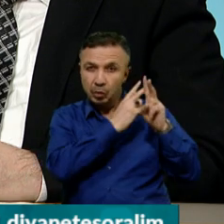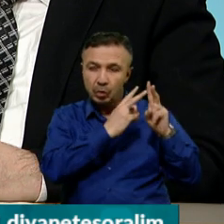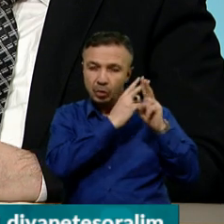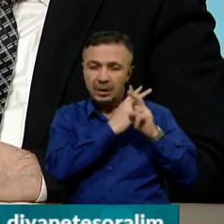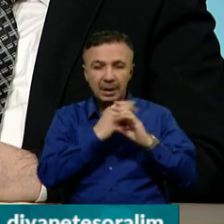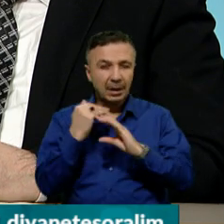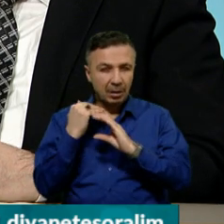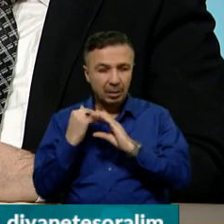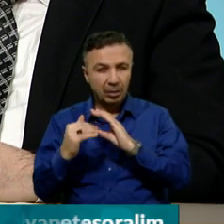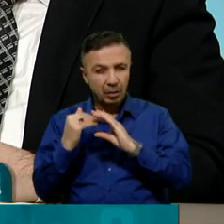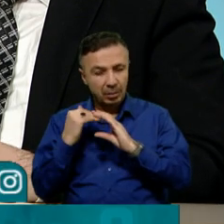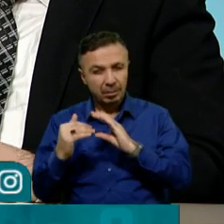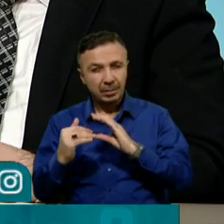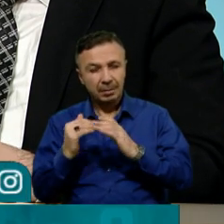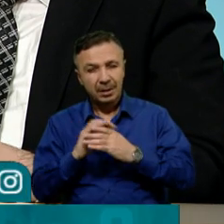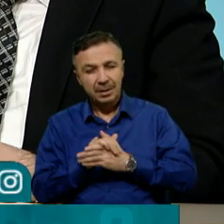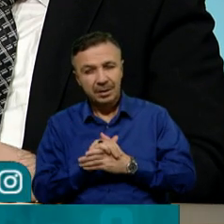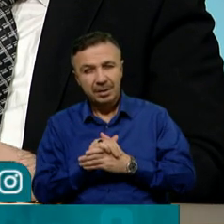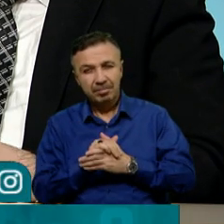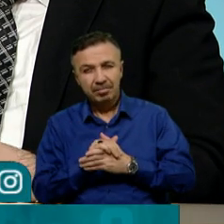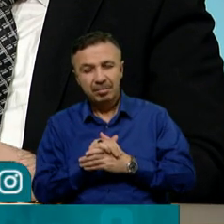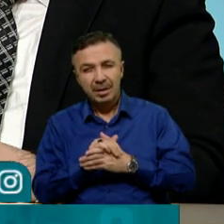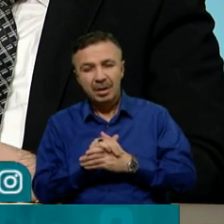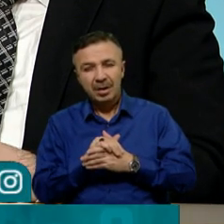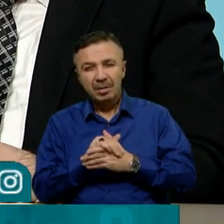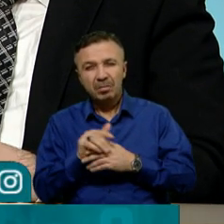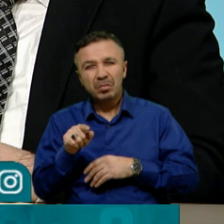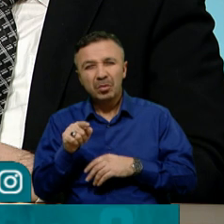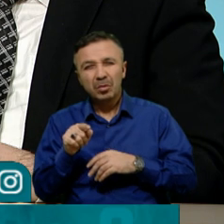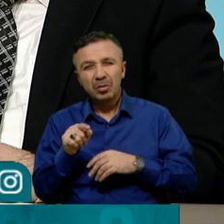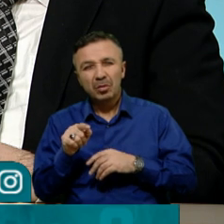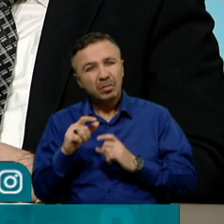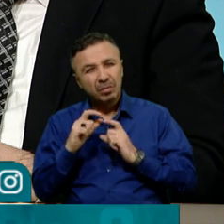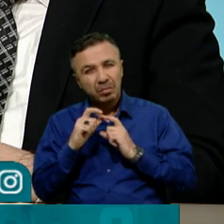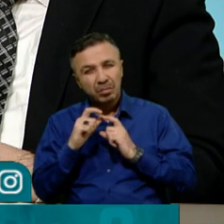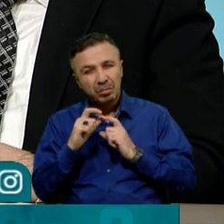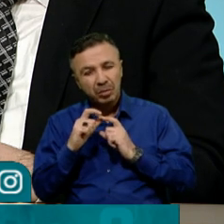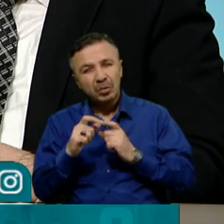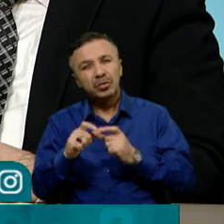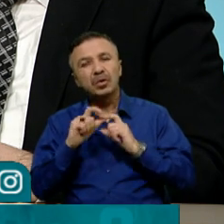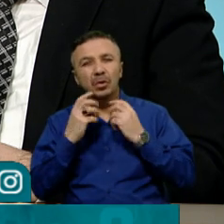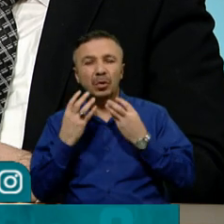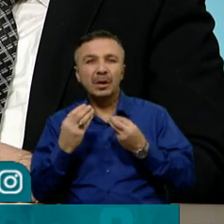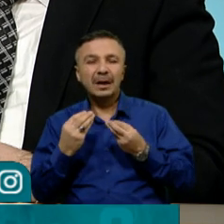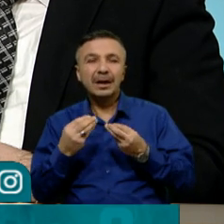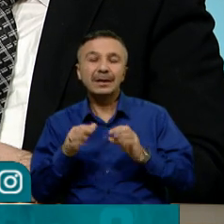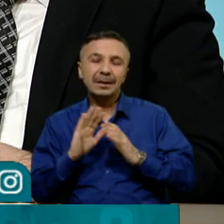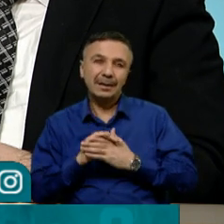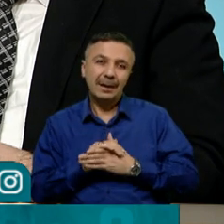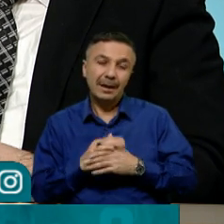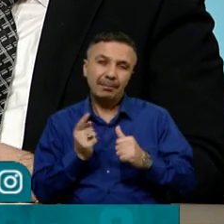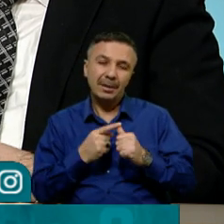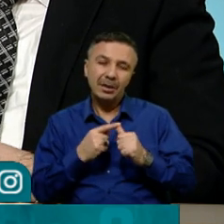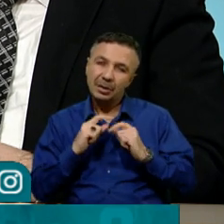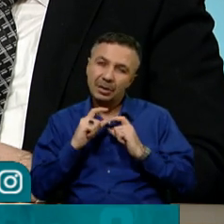bizim programı formatında olmayan bir o yüzden bu soruyu soru olarak kabul etmiyoruz ikincisini birincisi